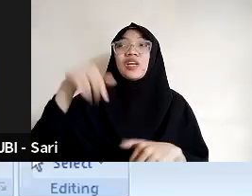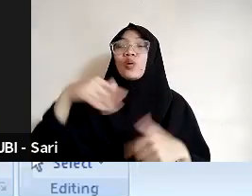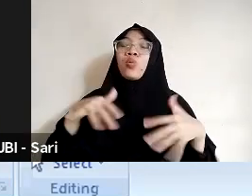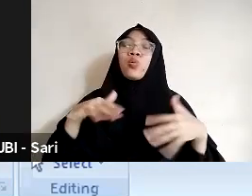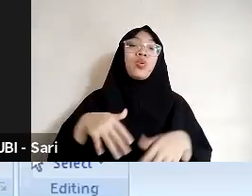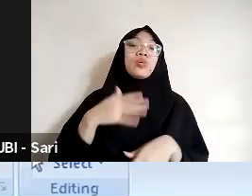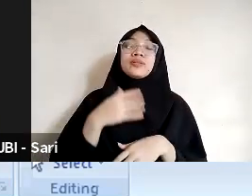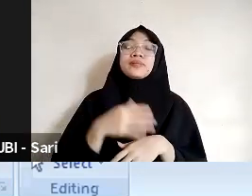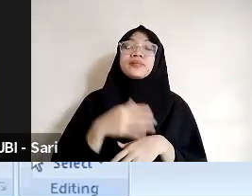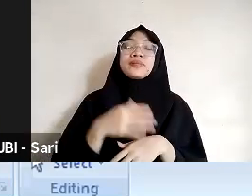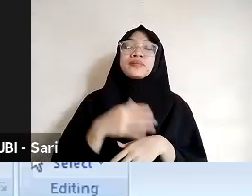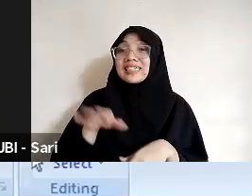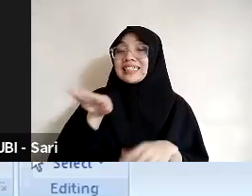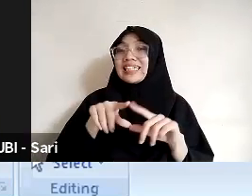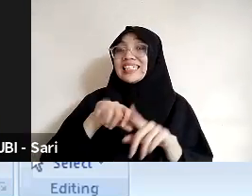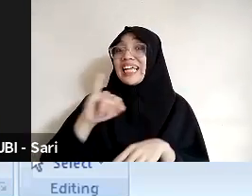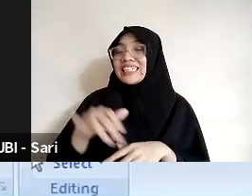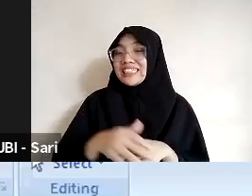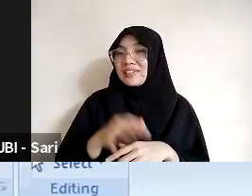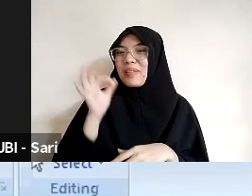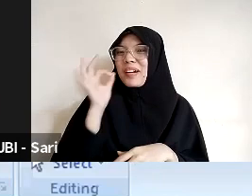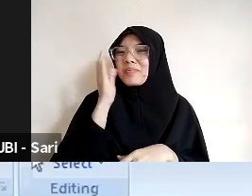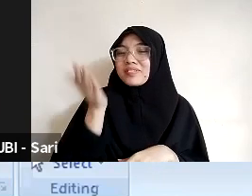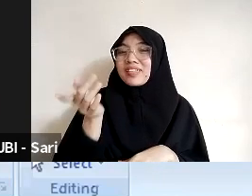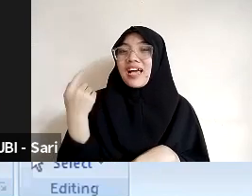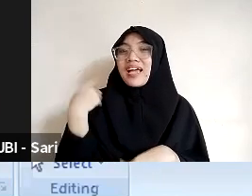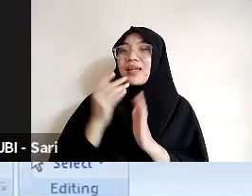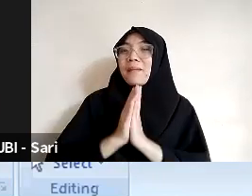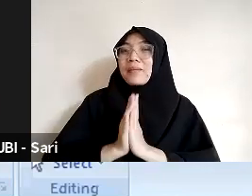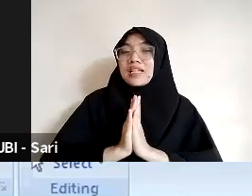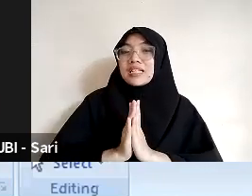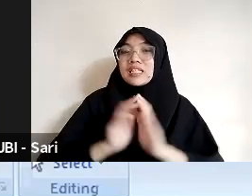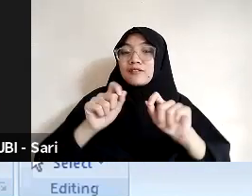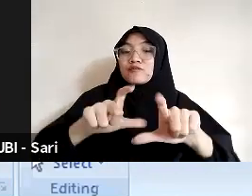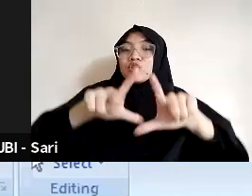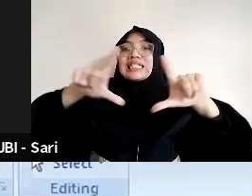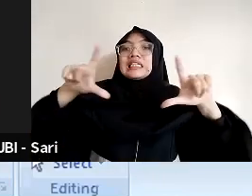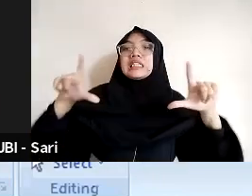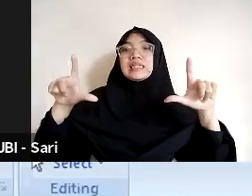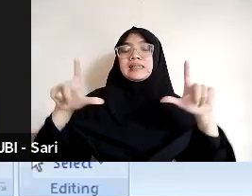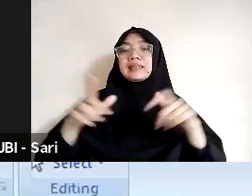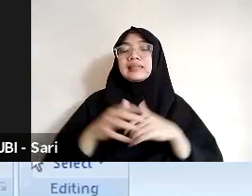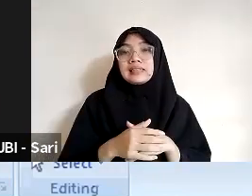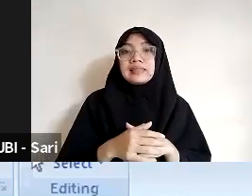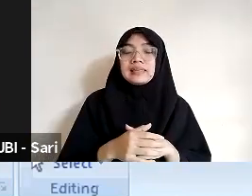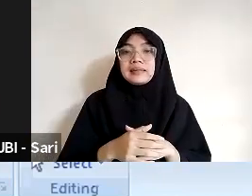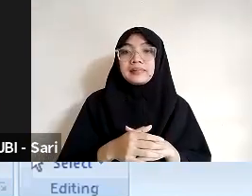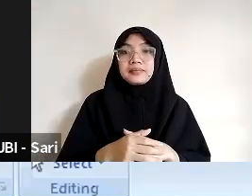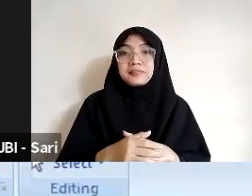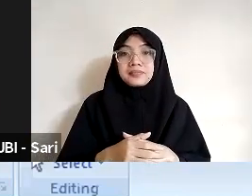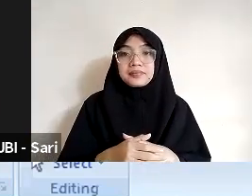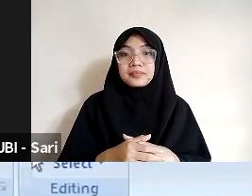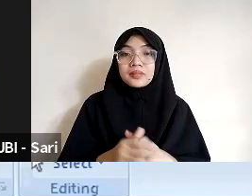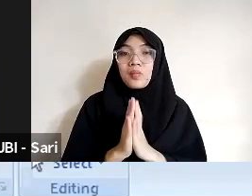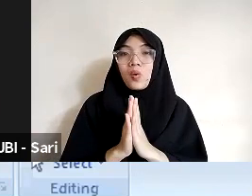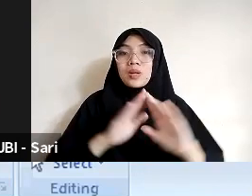Mbak Zaki. Ya. Mohon maaf, ini ada yang minta full screen. Oh. Sebentar. Oke, boleh di full